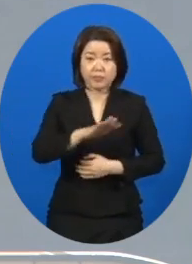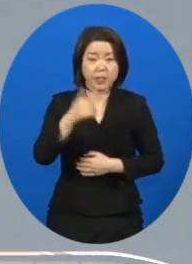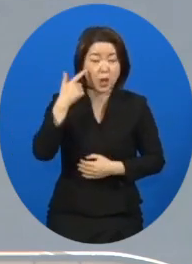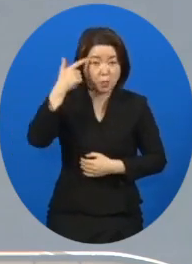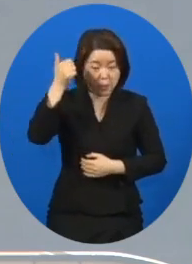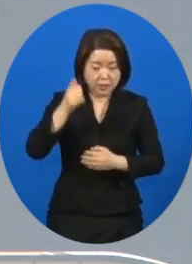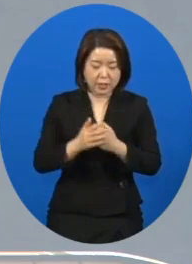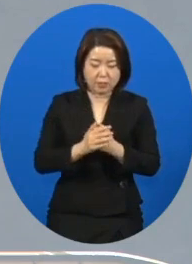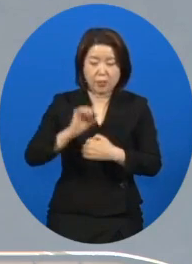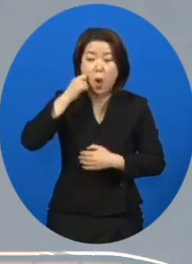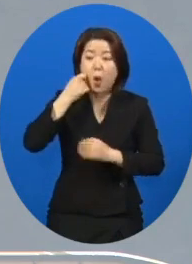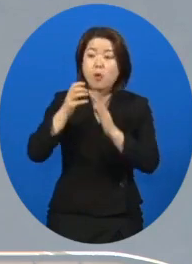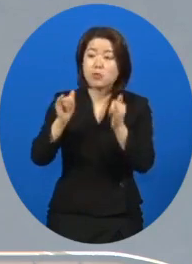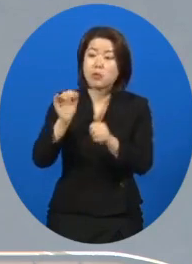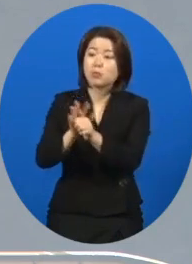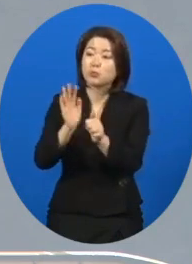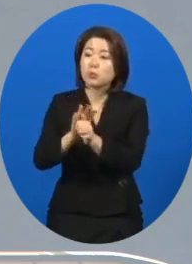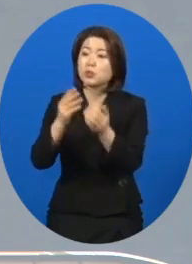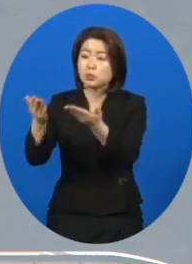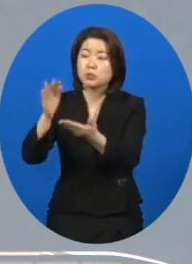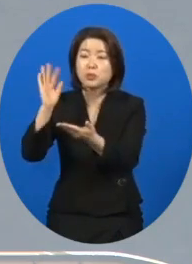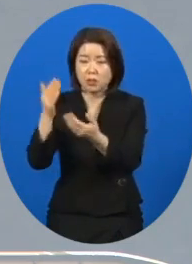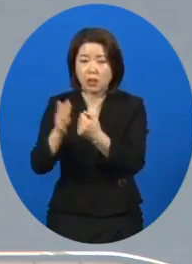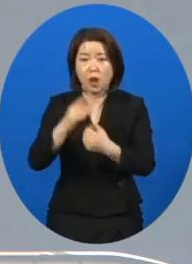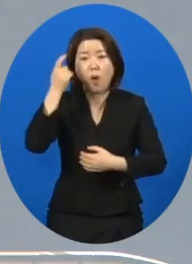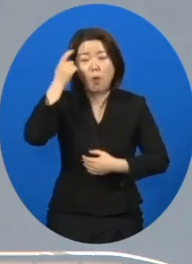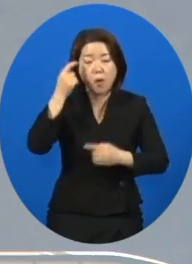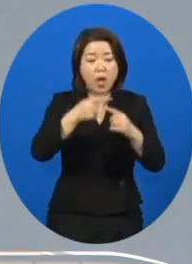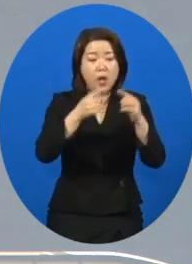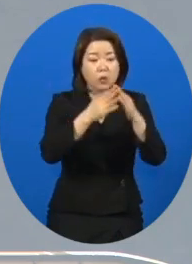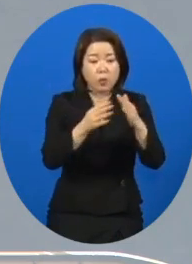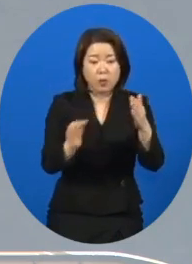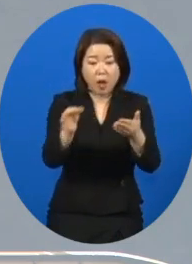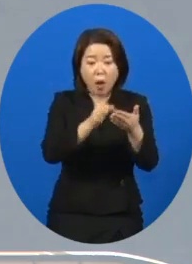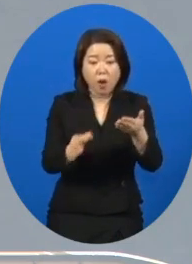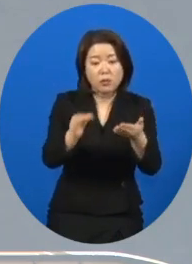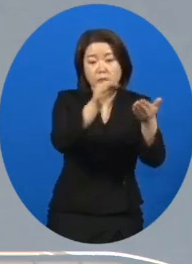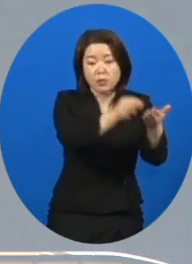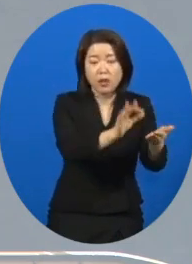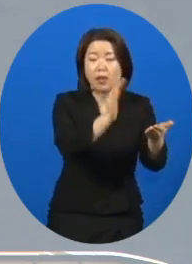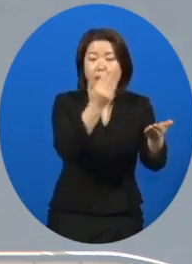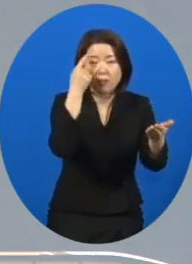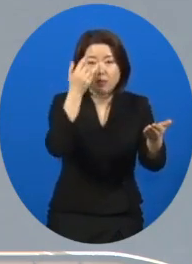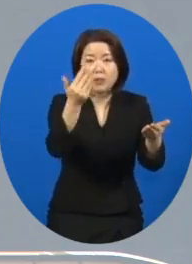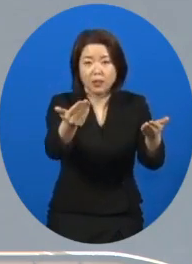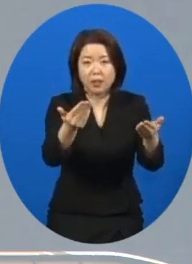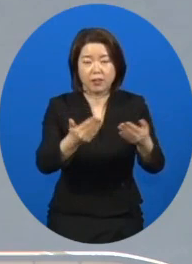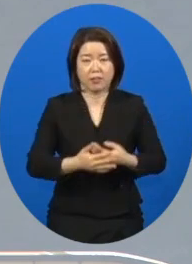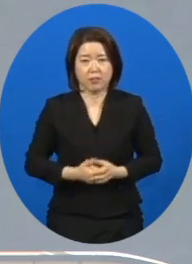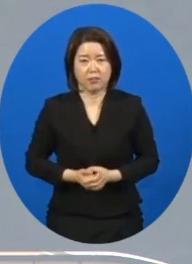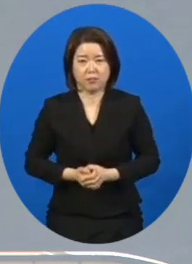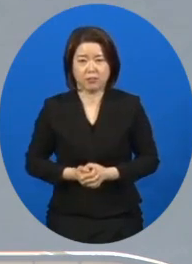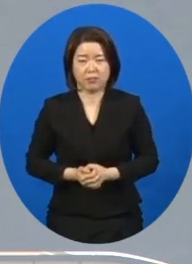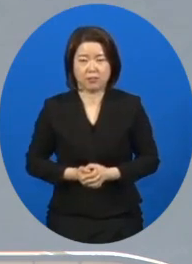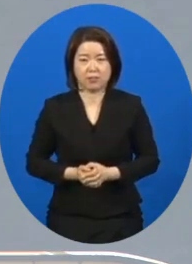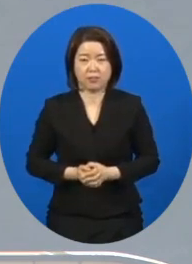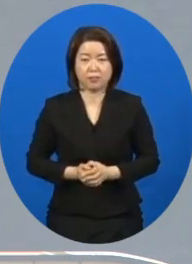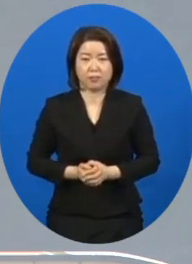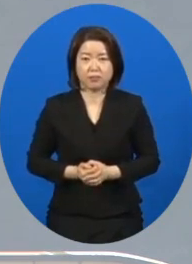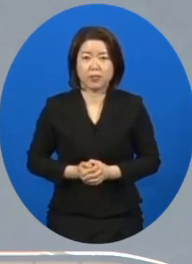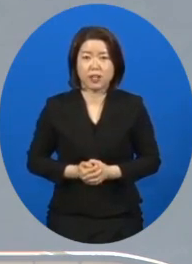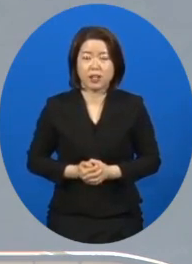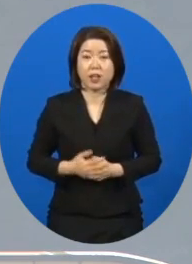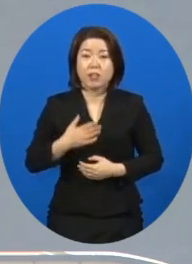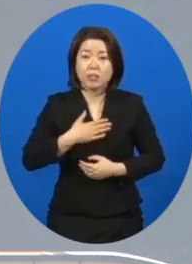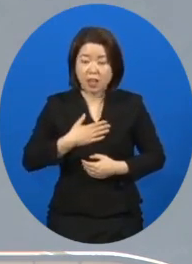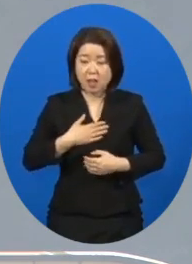사람 그냥 도우면 되지 왜 꼭 교회에다가 헌금을 해야 되는 겁니까? 우리가